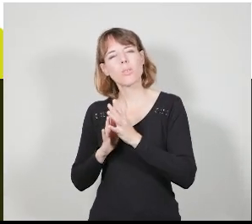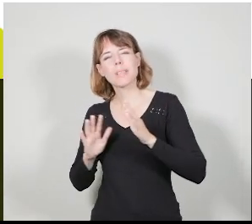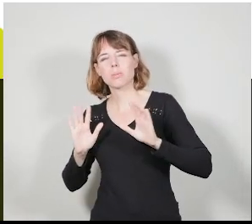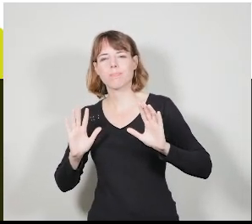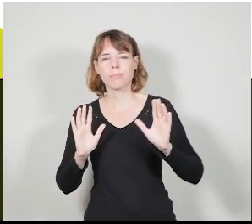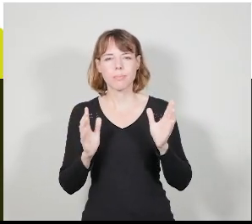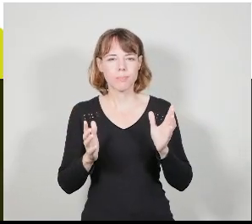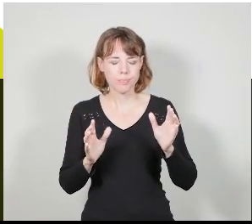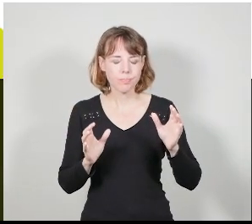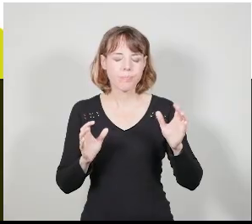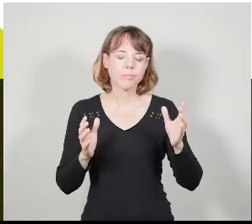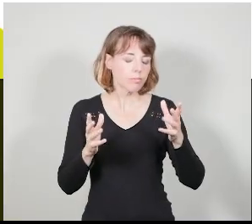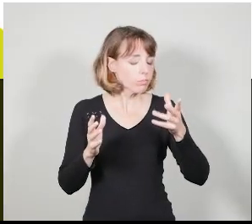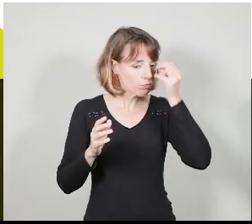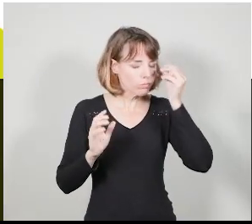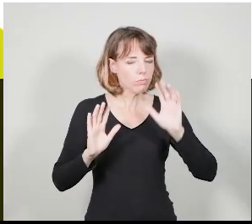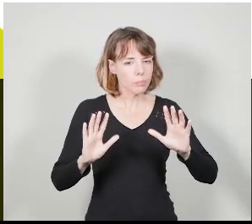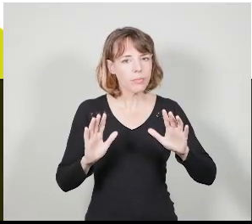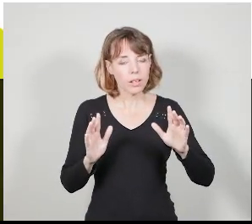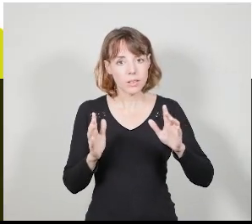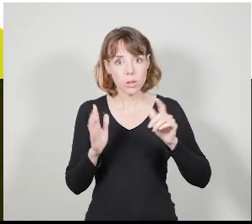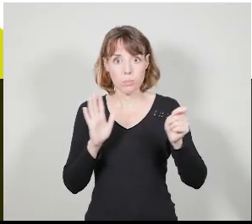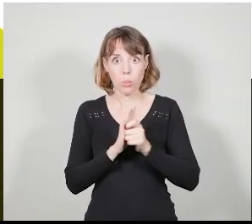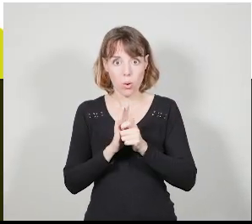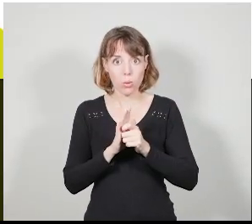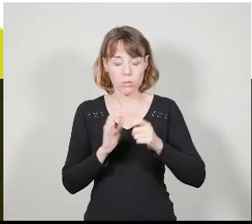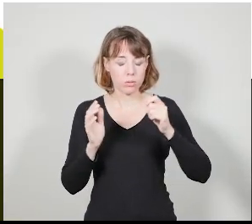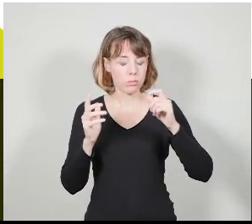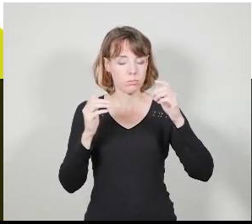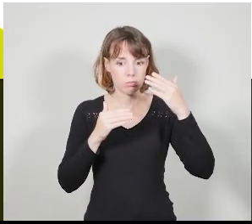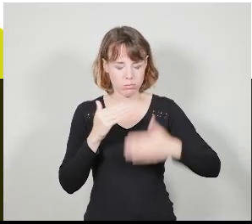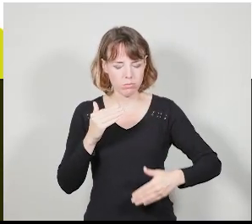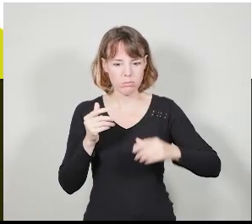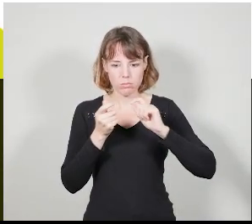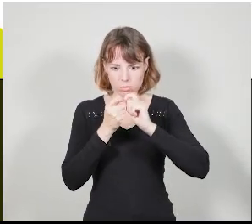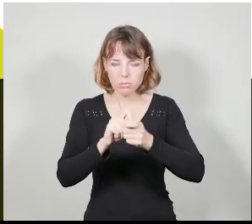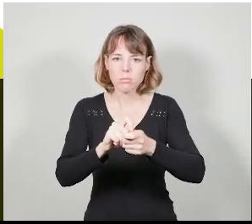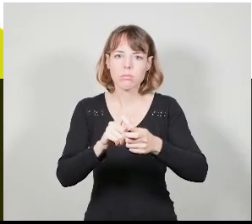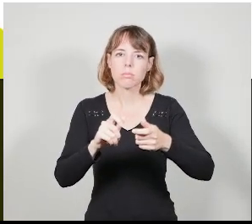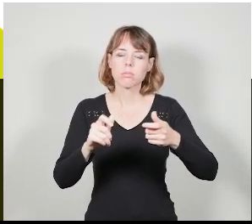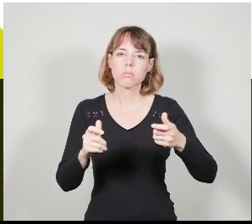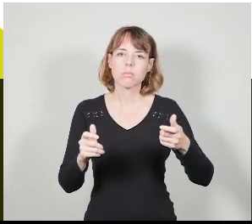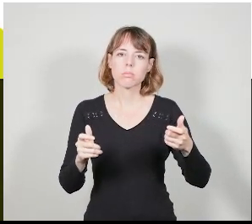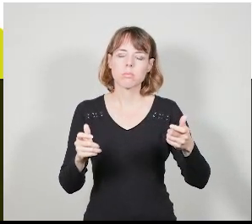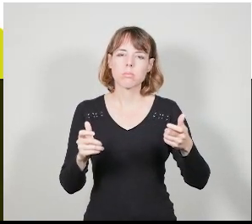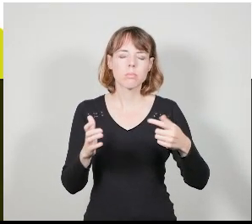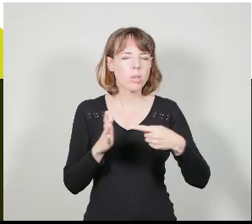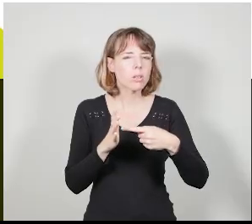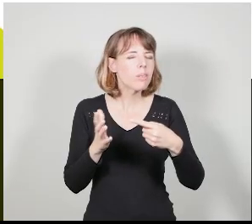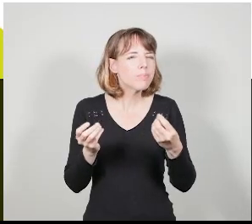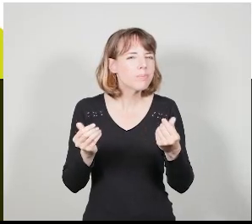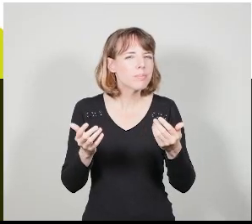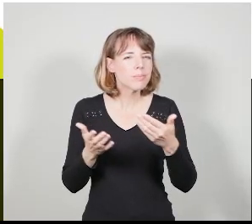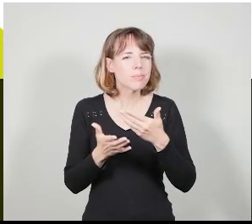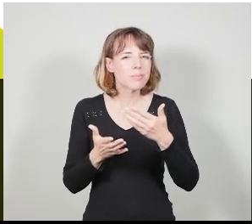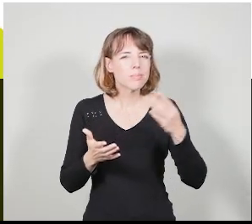tout à l'heure, il y a un moment de bascule aujourd'hui pour porter cette transition, cette transformation et sa